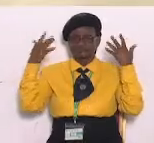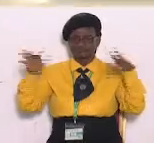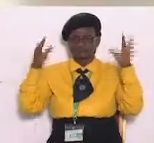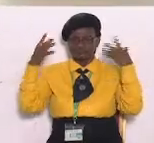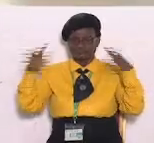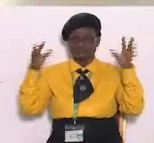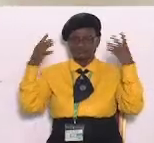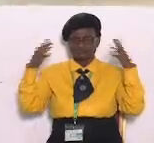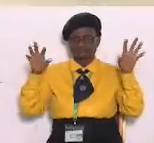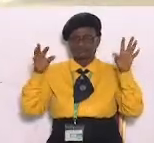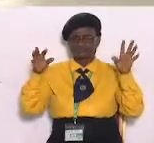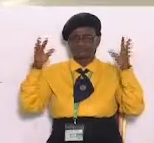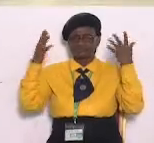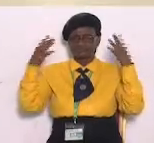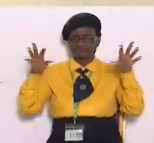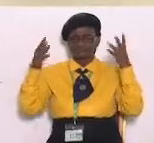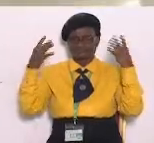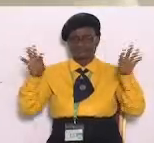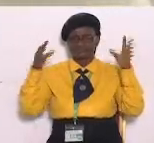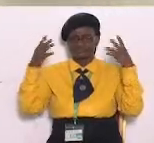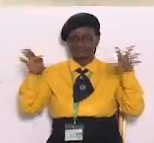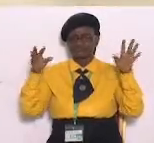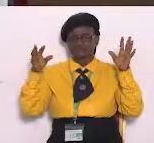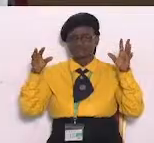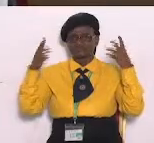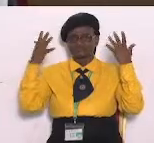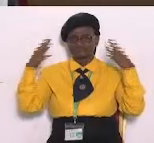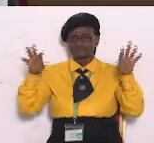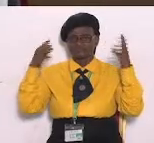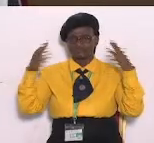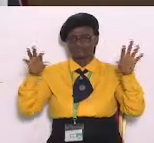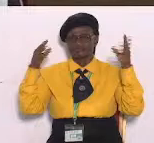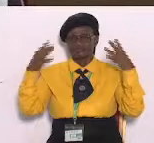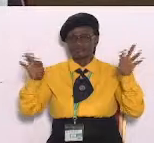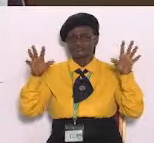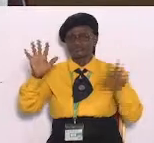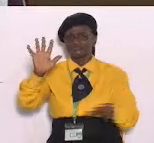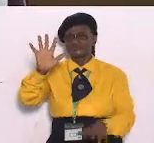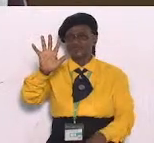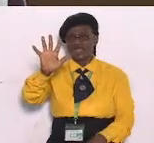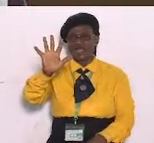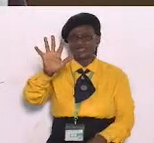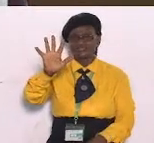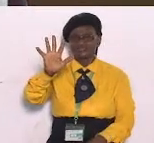Jésus il vous appelle n'engusissez pas vos cœurs